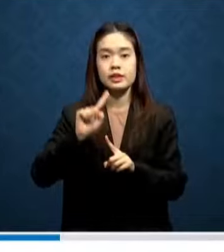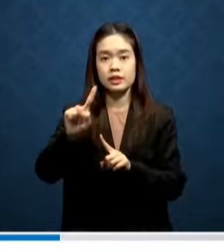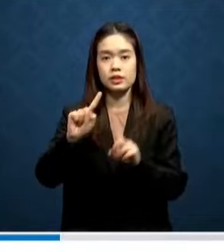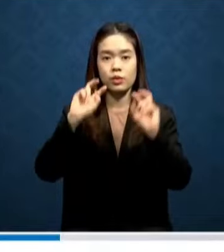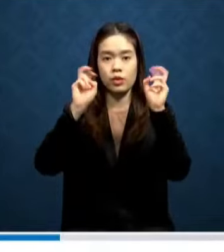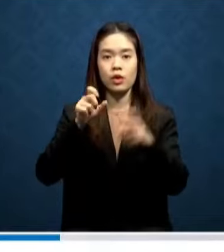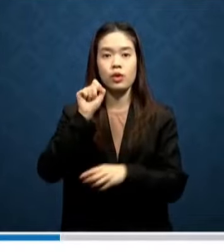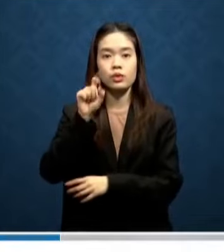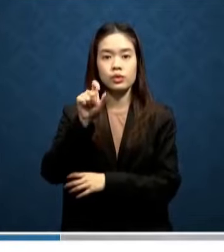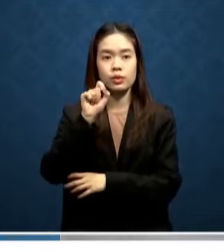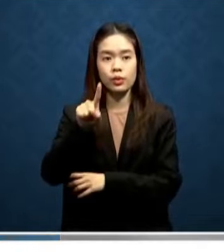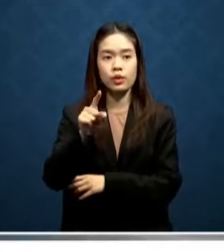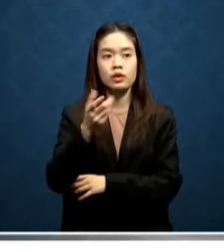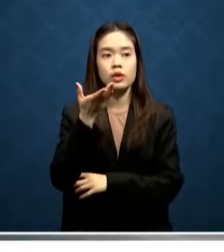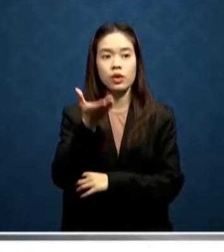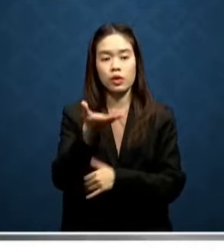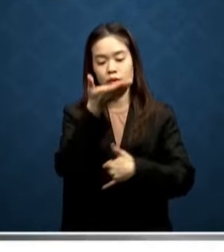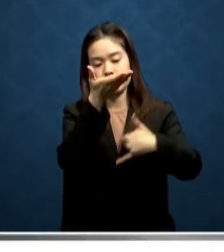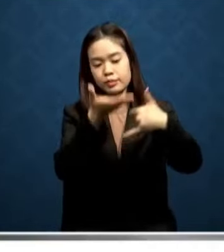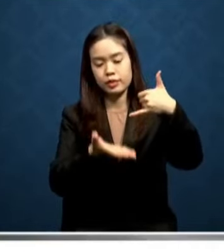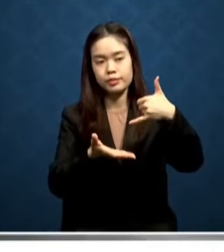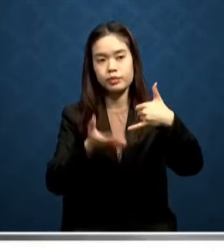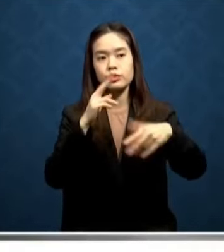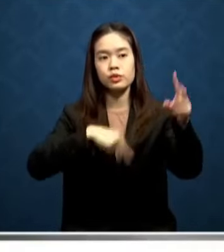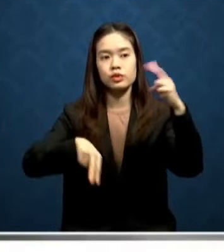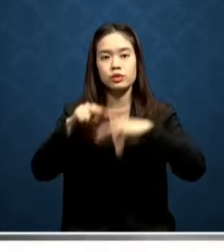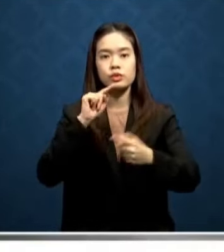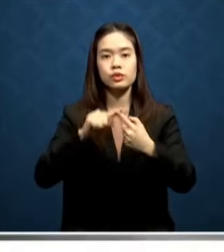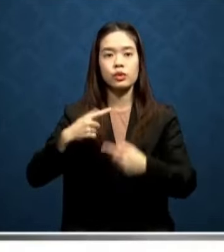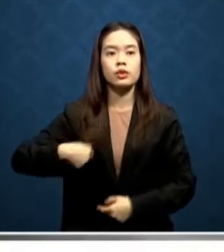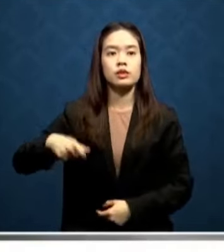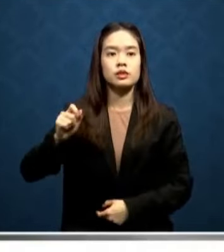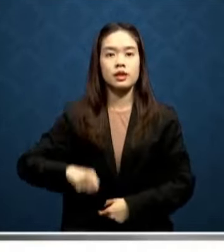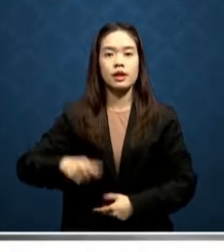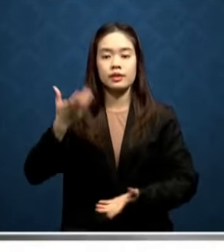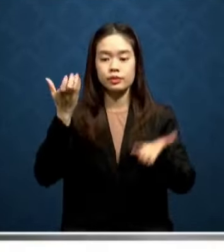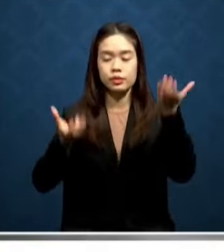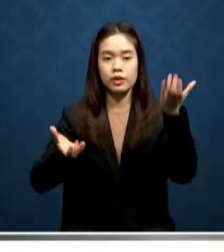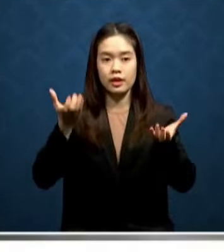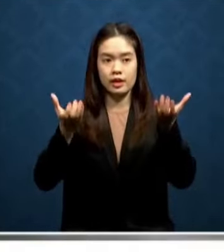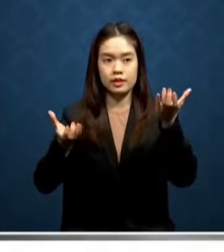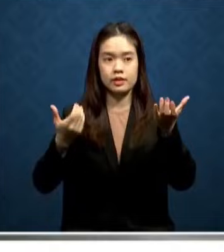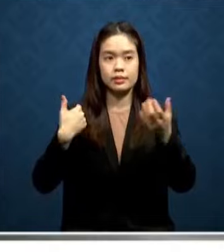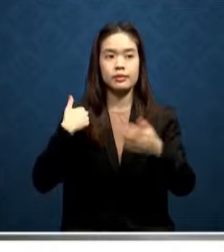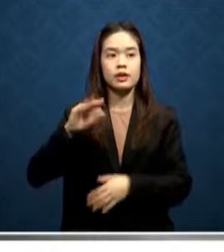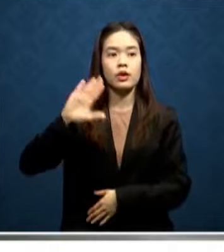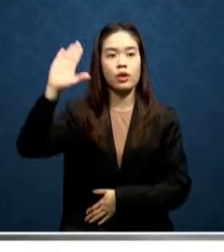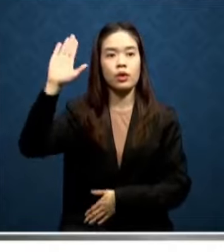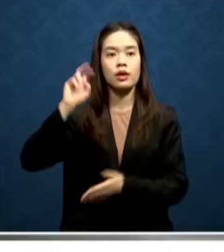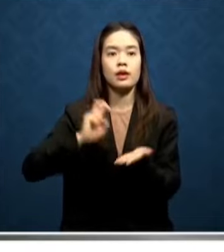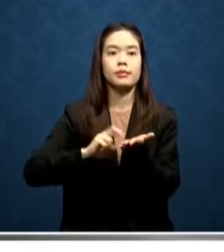ด่วนเรื่องให้ตรวจสอบจริยธรรมของตุลาการศาลรัฐธรรมนูญเรียนขอผู้รับรองค่ะ